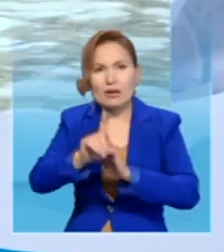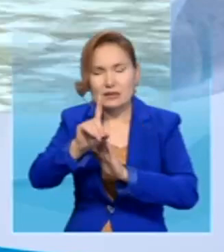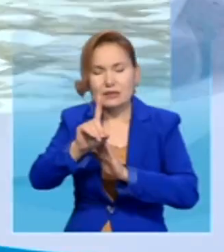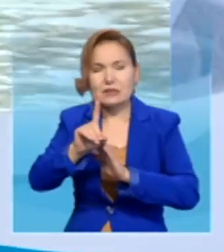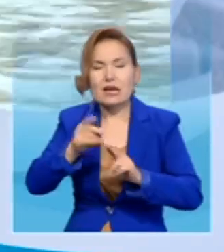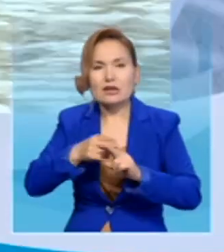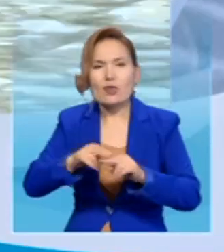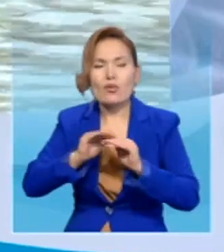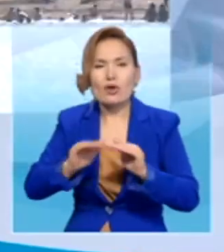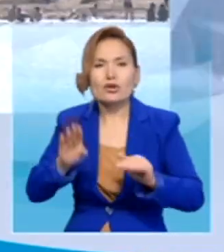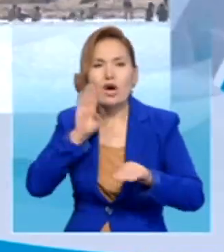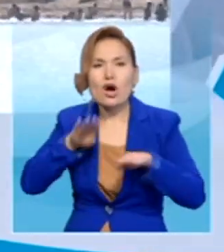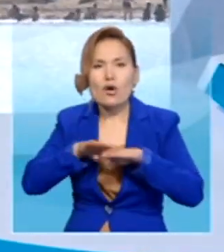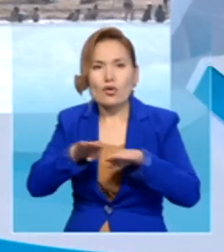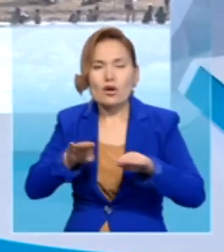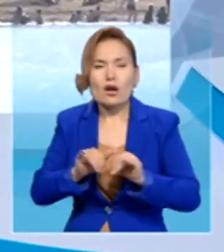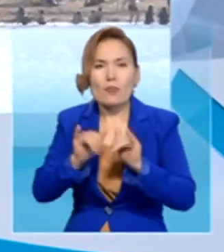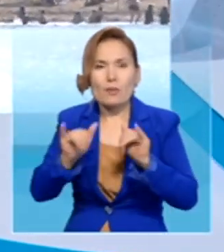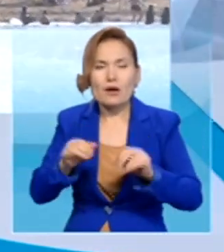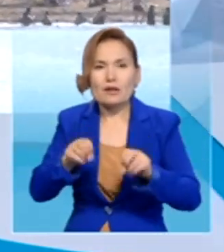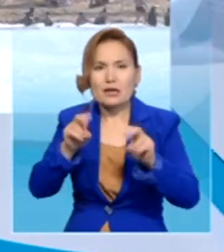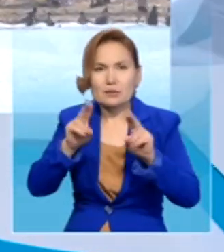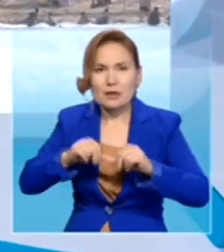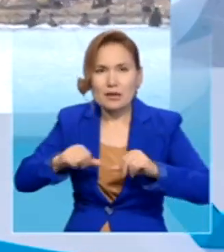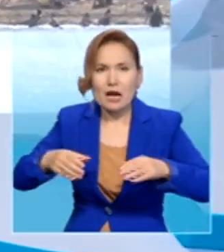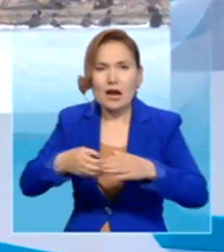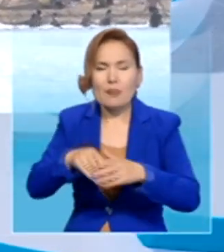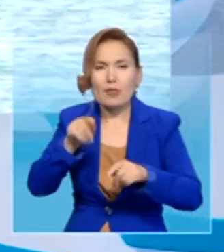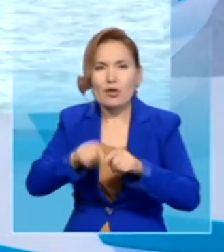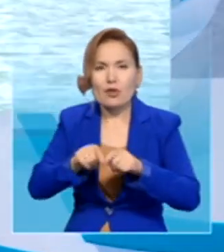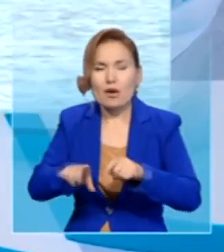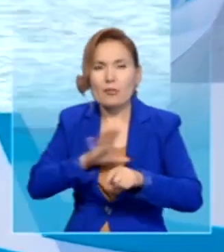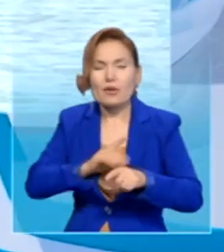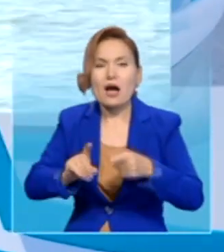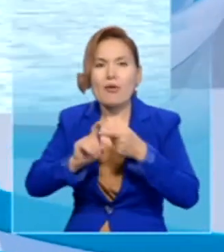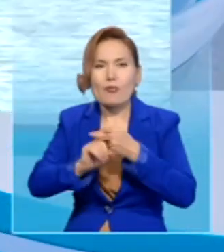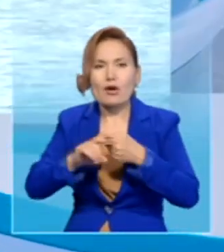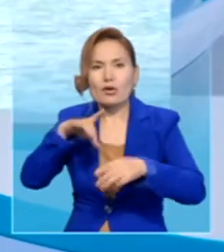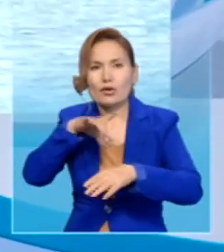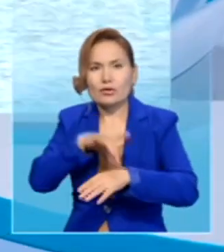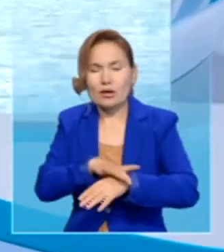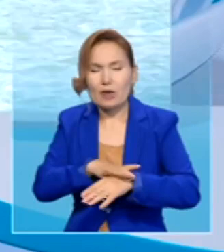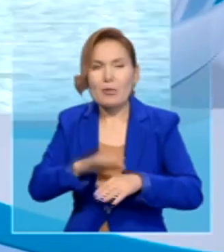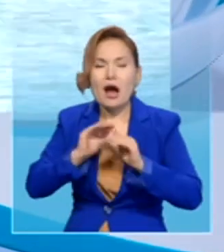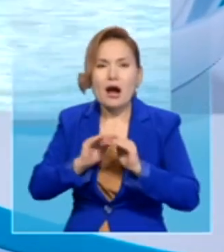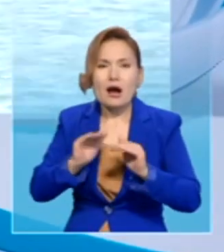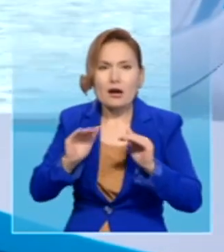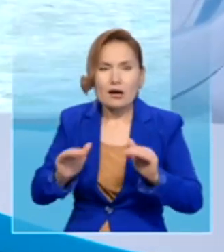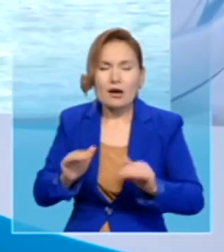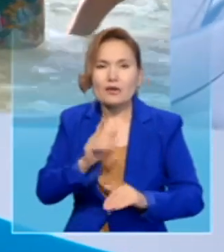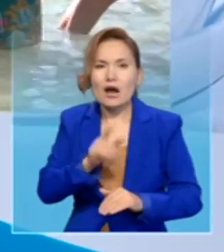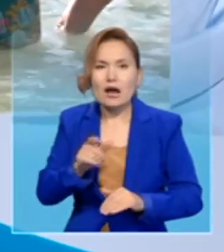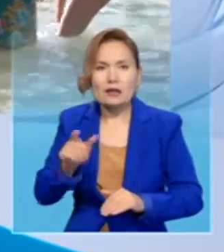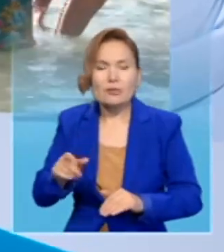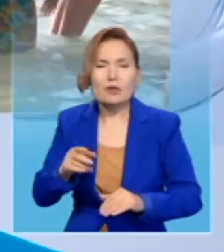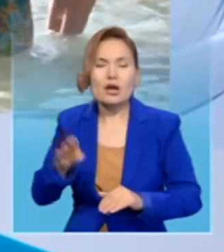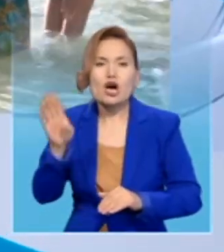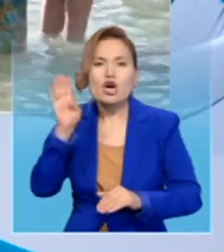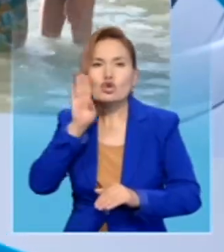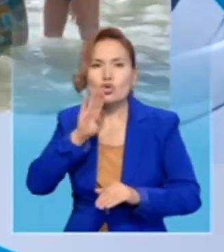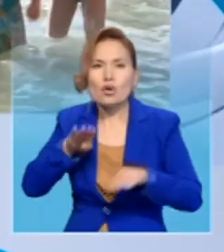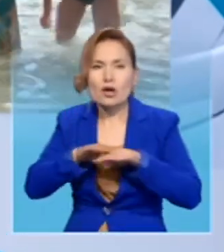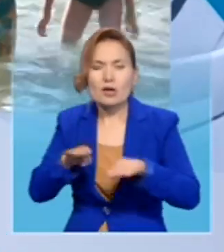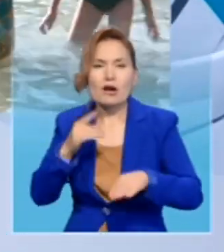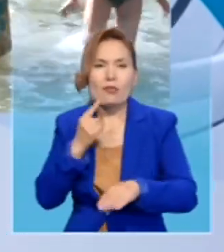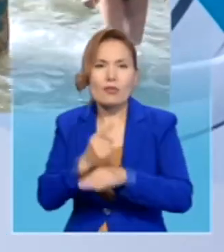саны көбейген. Осыған байланысты арнайы құрылған комиссия тексеру жұмыстары аяқталғанша тұрғындарды суға түспеуге шақырады. Көлдегі